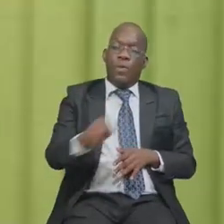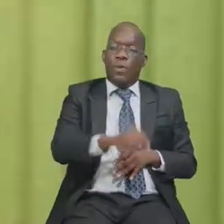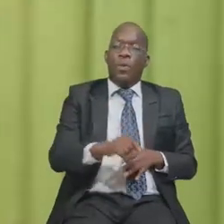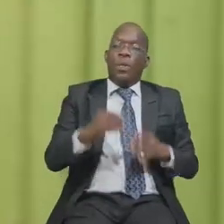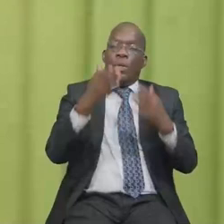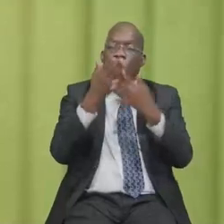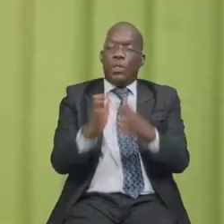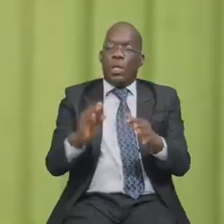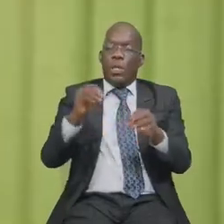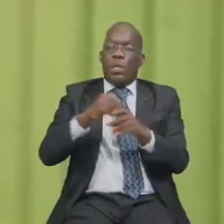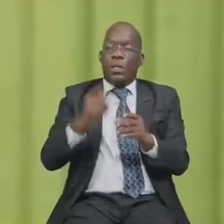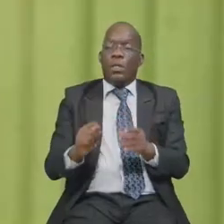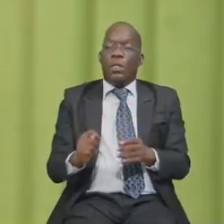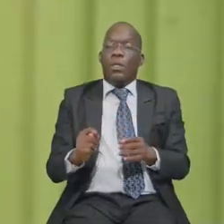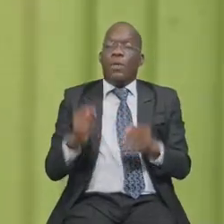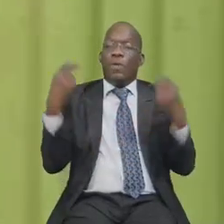Christ.